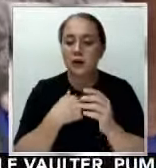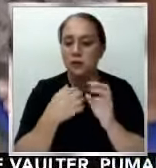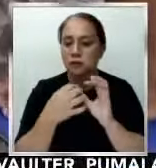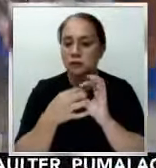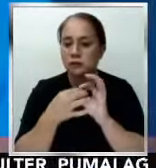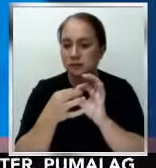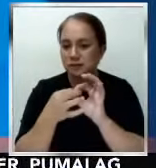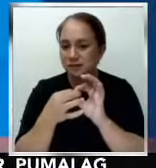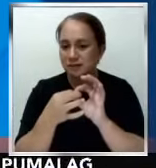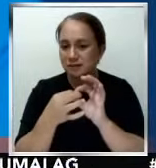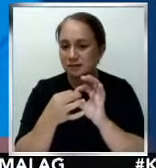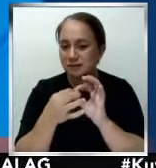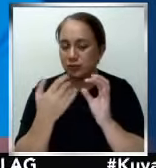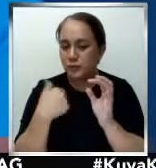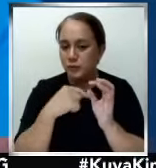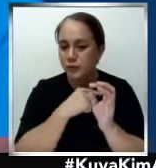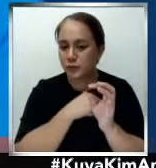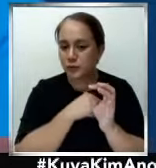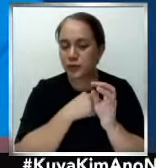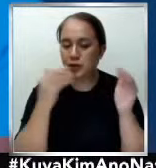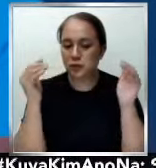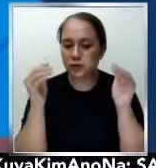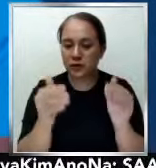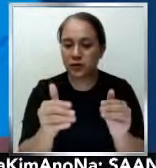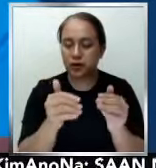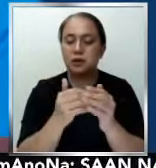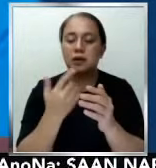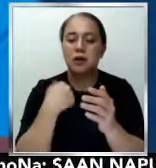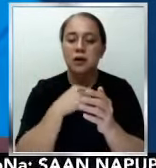dun din naman po naka-concentrate yung aming mga